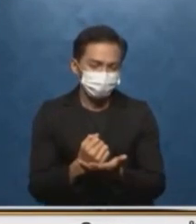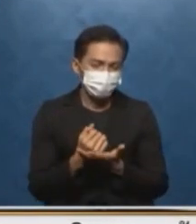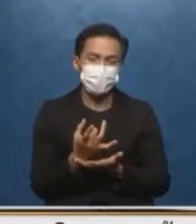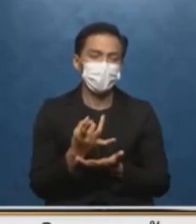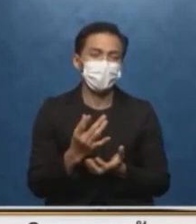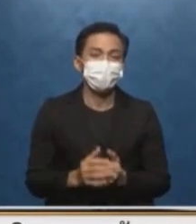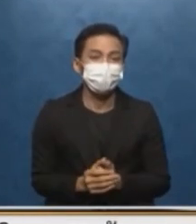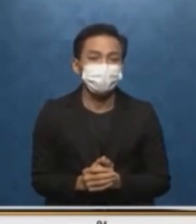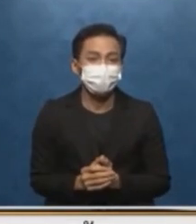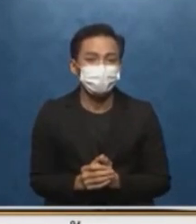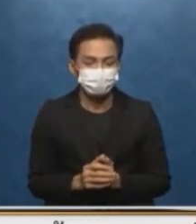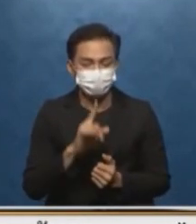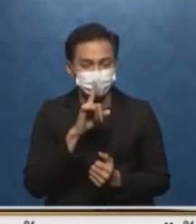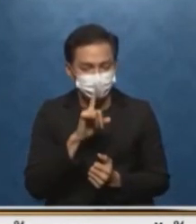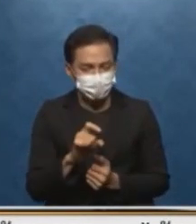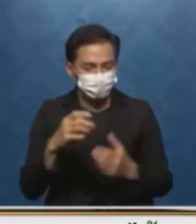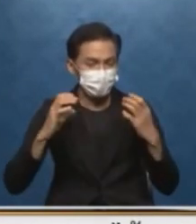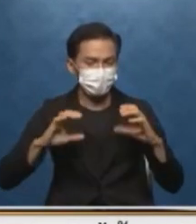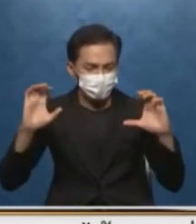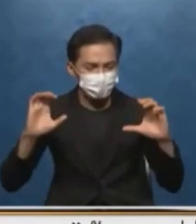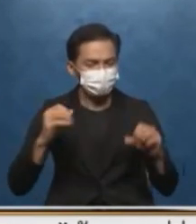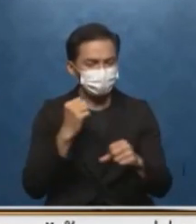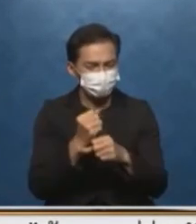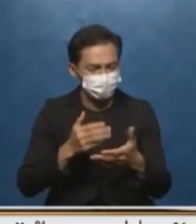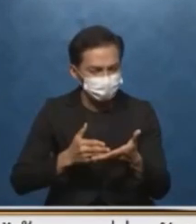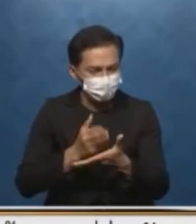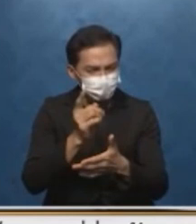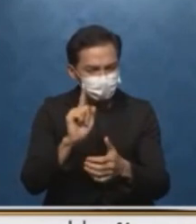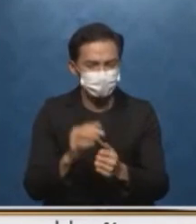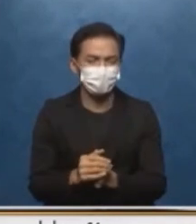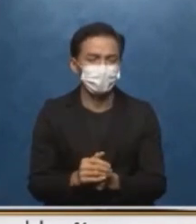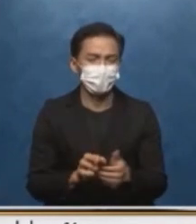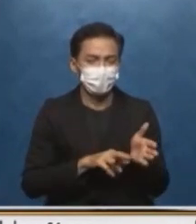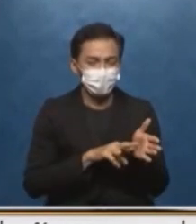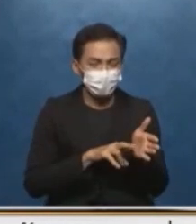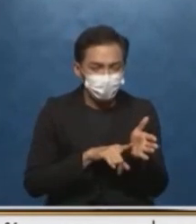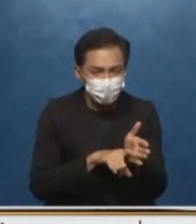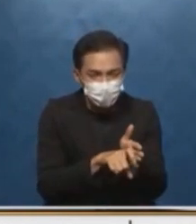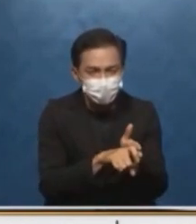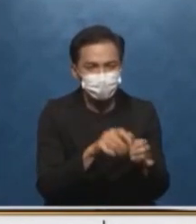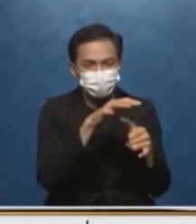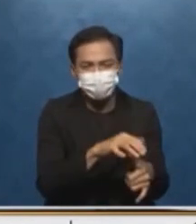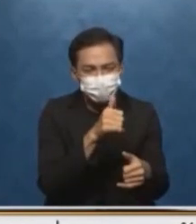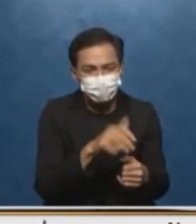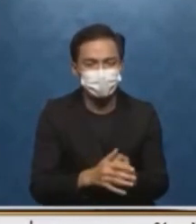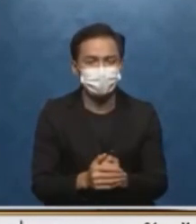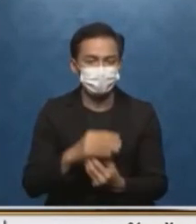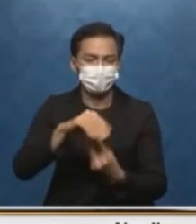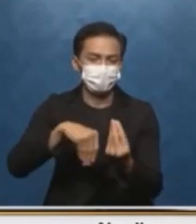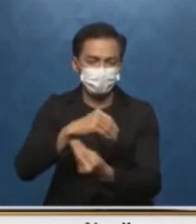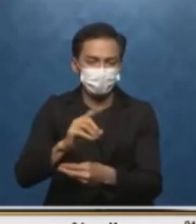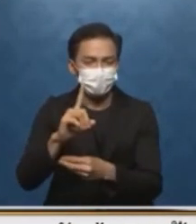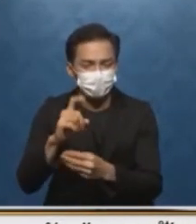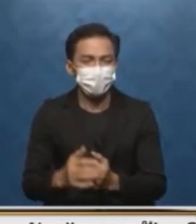ประสบความสำเร็จกับการแก้ไขปัญหานี้อย่างไรโลกก็คุมไม่ได้เศรษฐกิจก็สาหัสแนวทางปลายอุโมงค์ของ